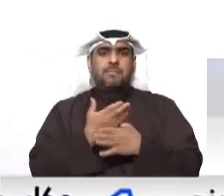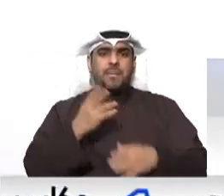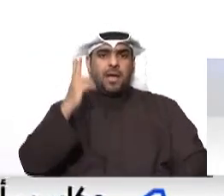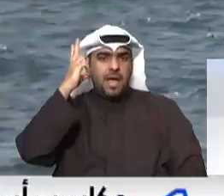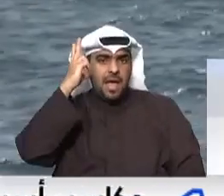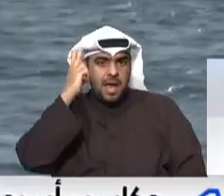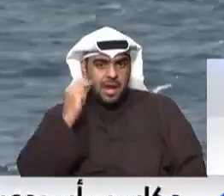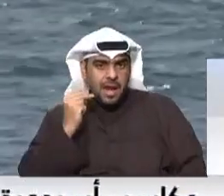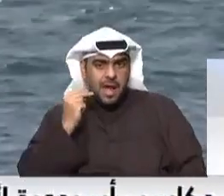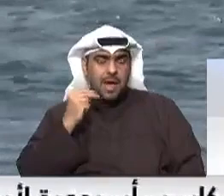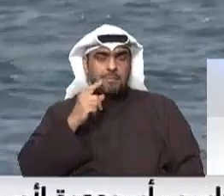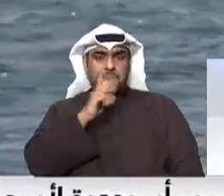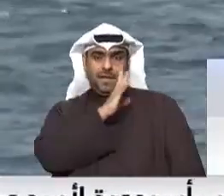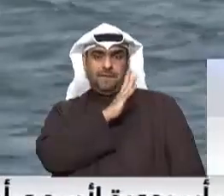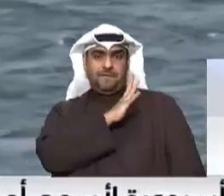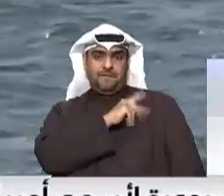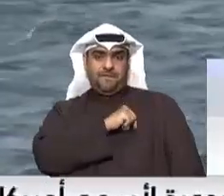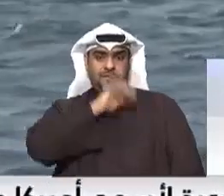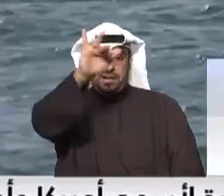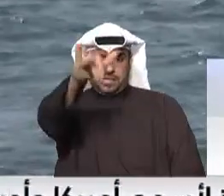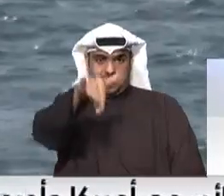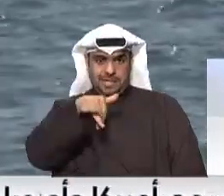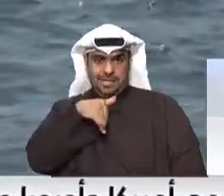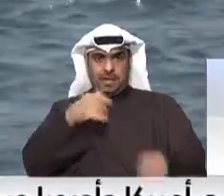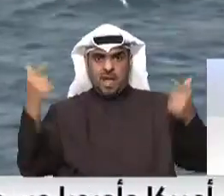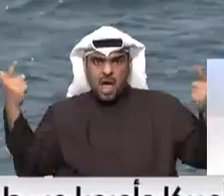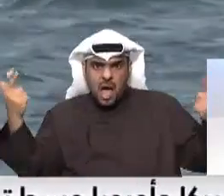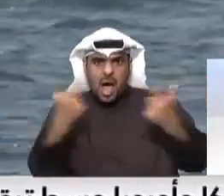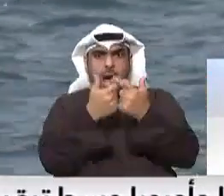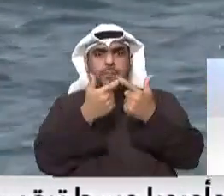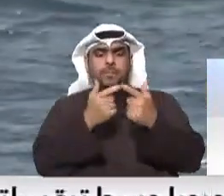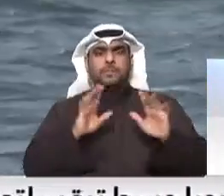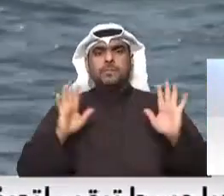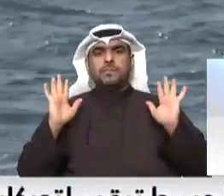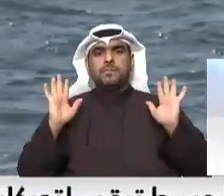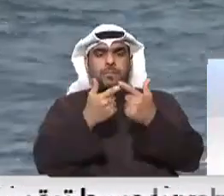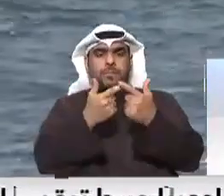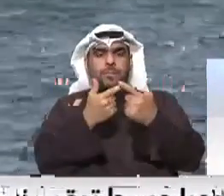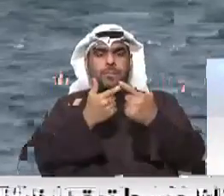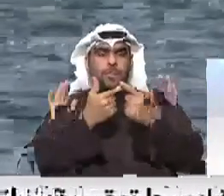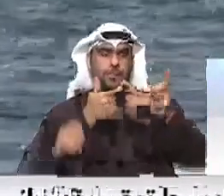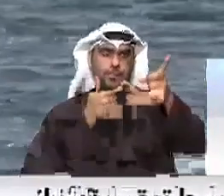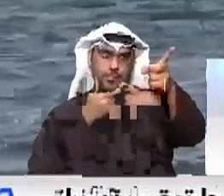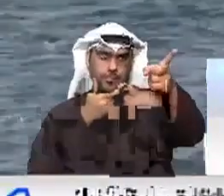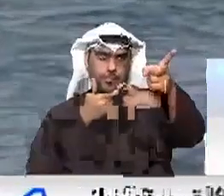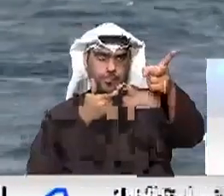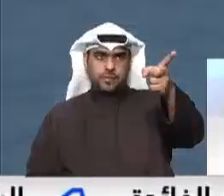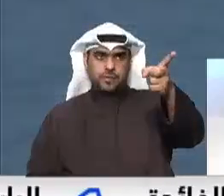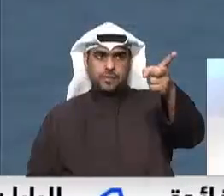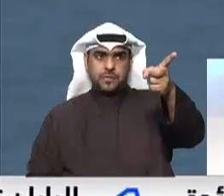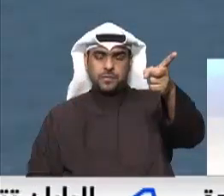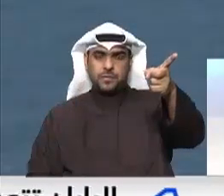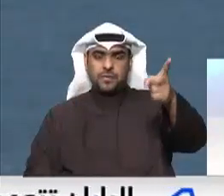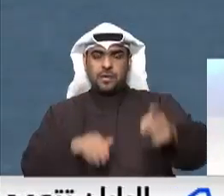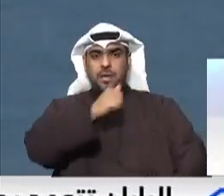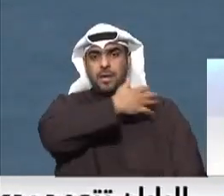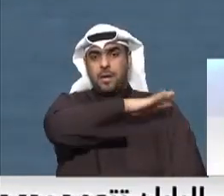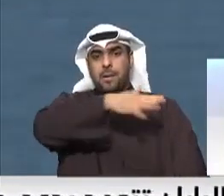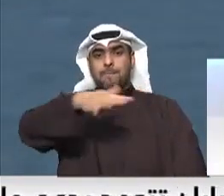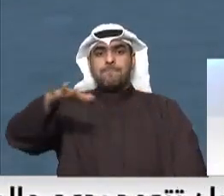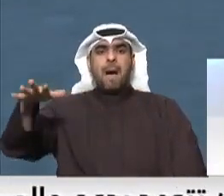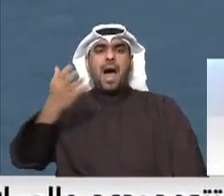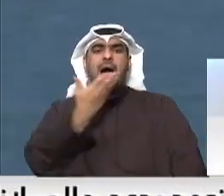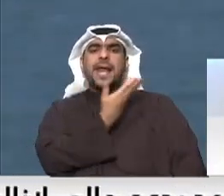مربع دموي جديد. وفي عمق البحر يتعرض جمعيتين لاعتداءات متواصلة، فقد فتحت